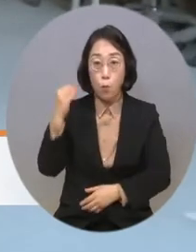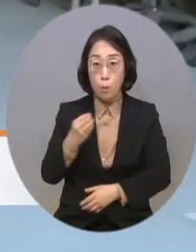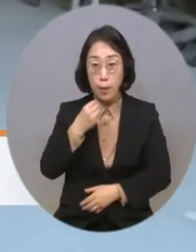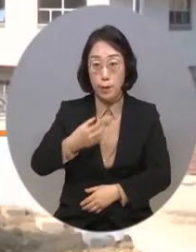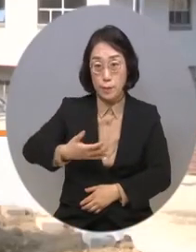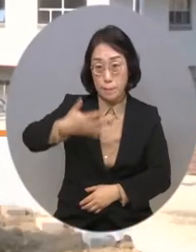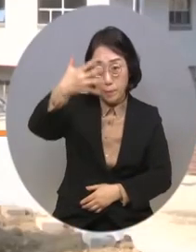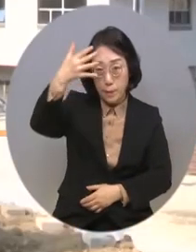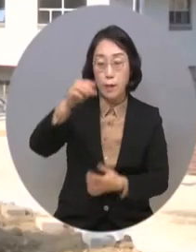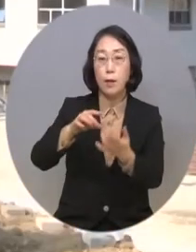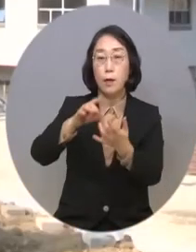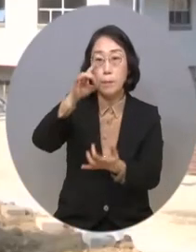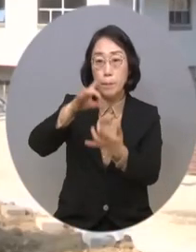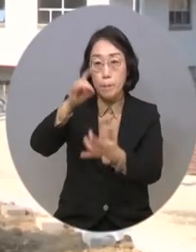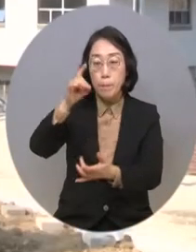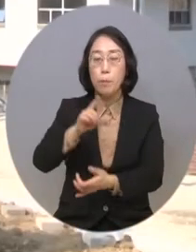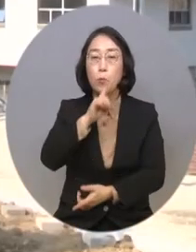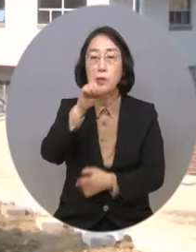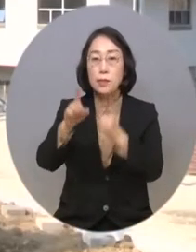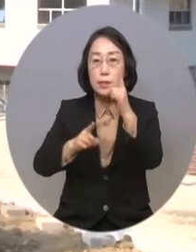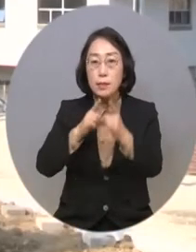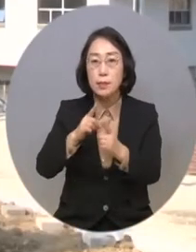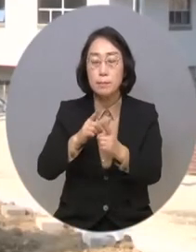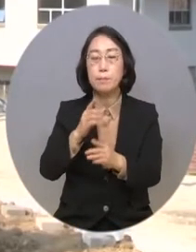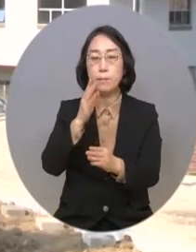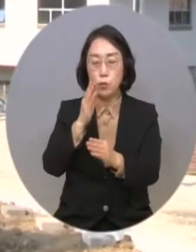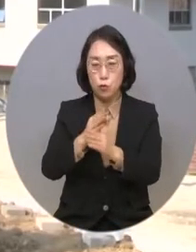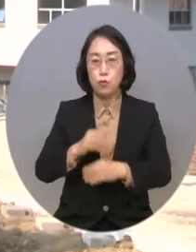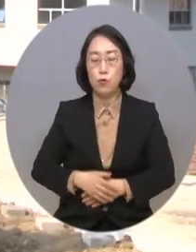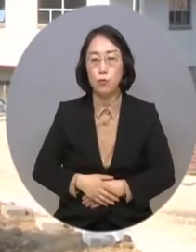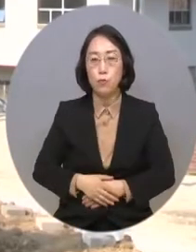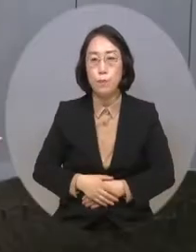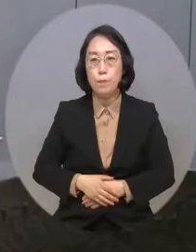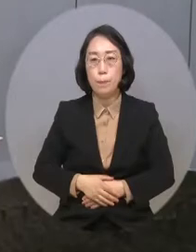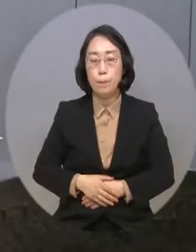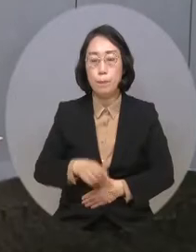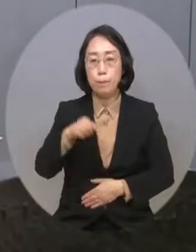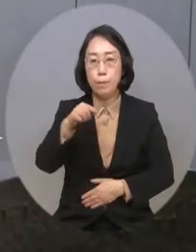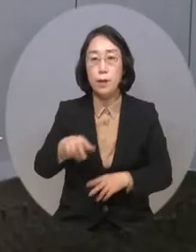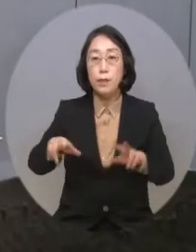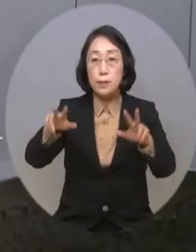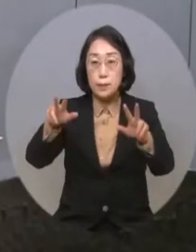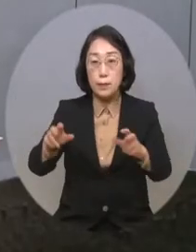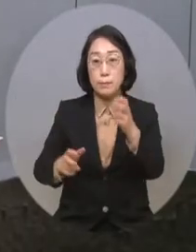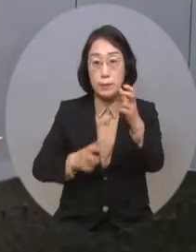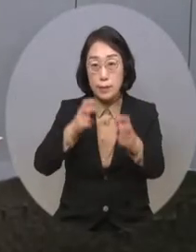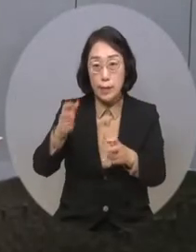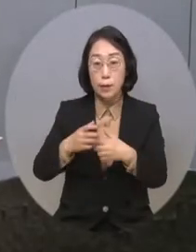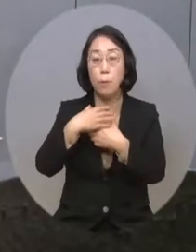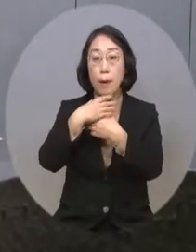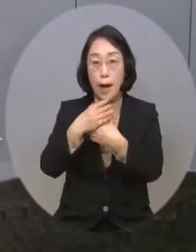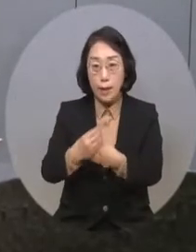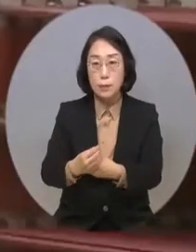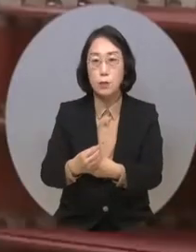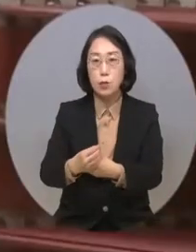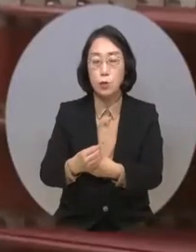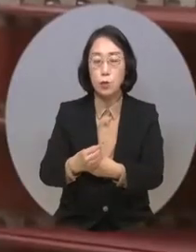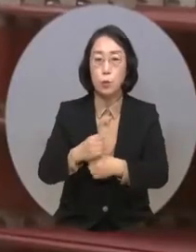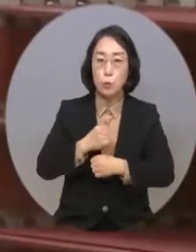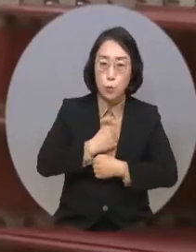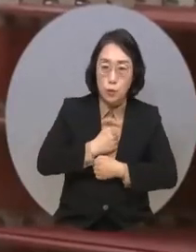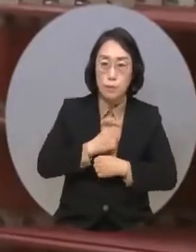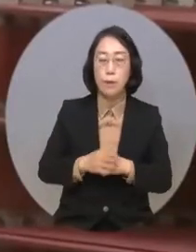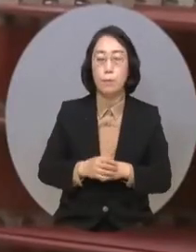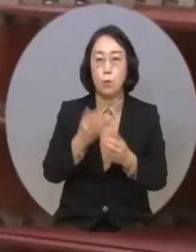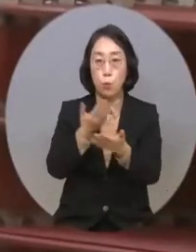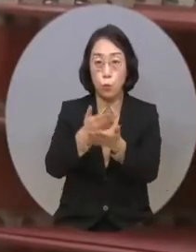모집합니다. 이번 개원을 앞두고 있는 전주 보훈 요양원입니다. 현재 산업재해 안전을 최우선으로 신경 쓰며